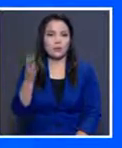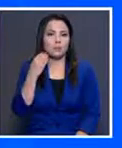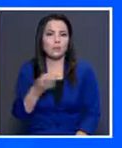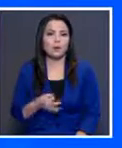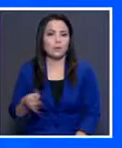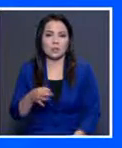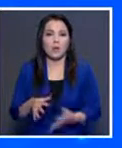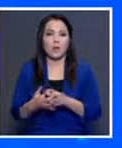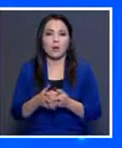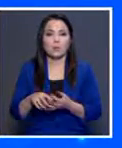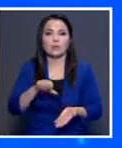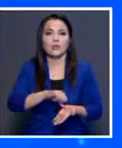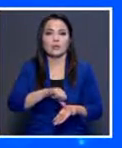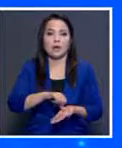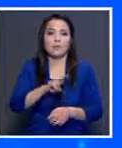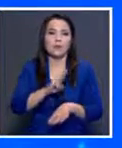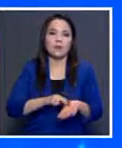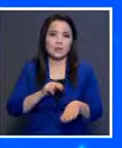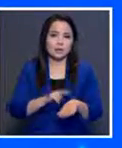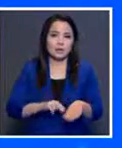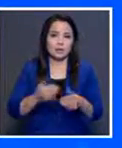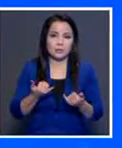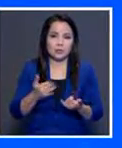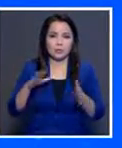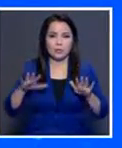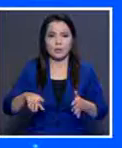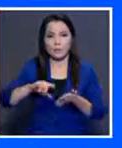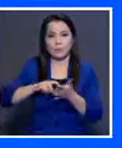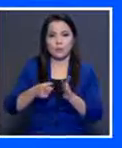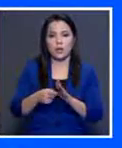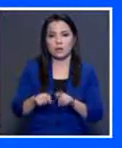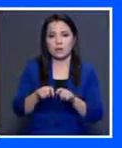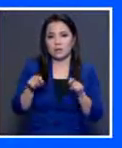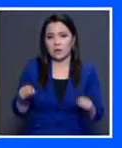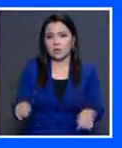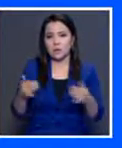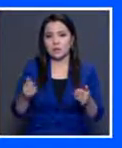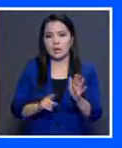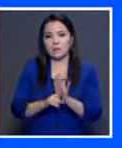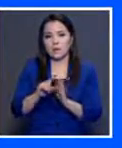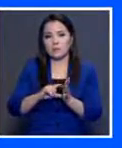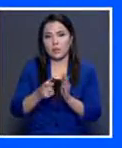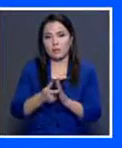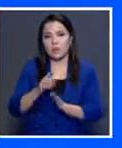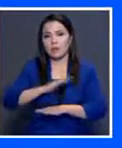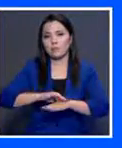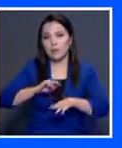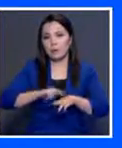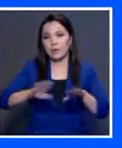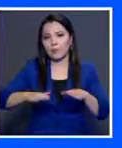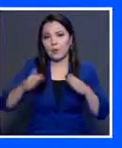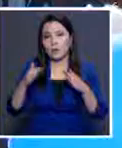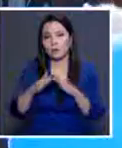Алматы облысындағы ауылдарда учаскелік полиция қызметінің тірек пункттері ашыла бастады. Бұл бекеттердің басты ерекшелігі тәртіп сақшысының үйі